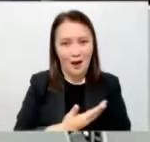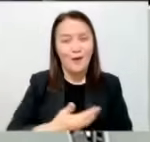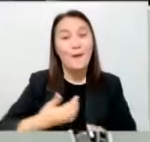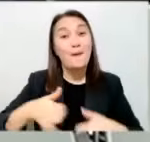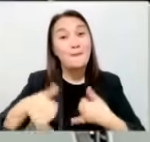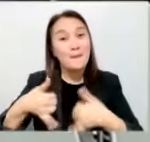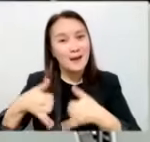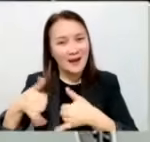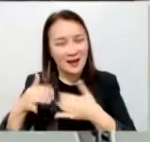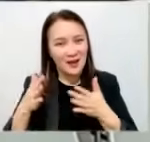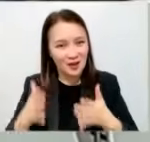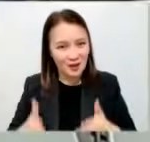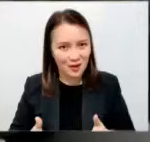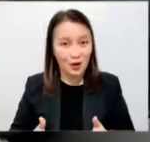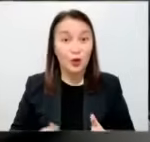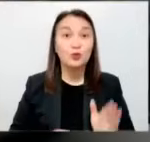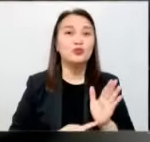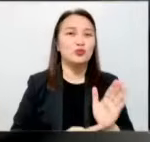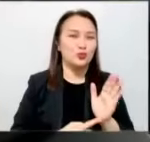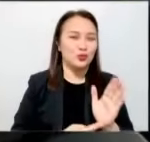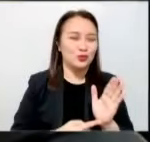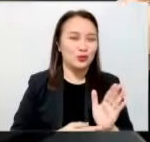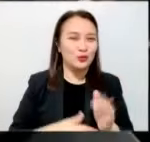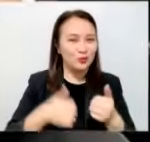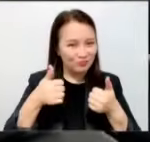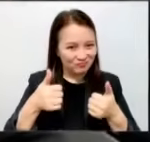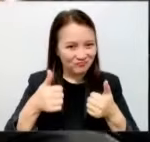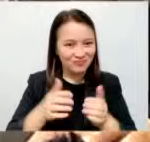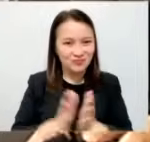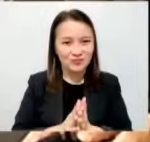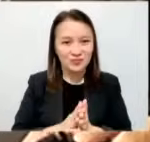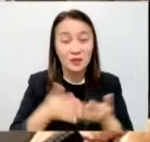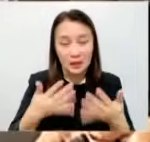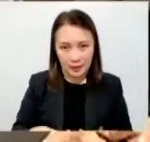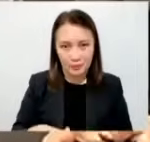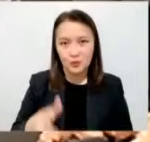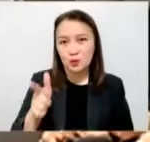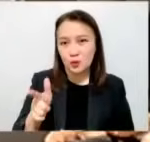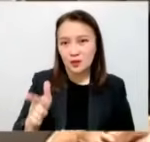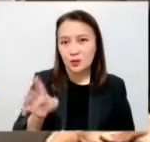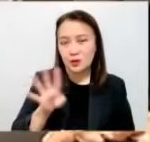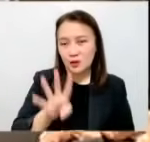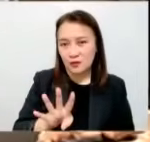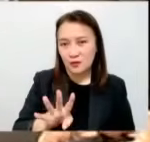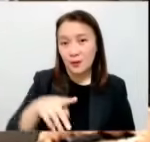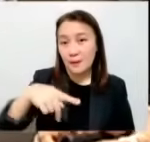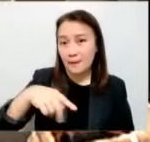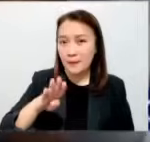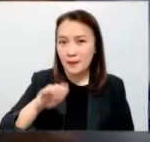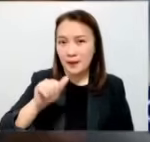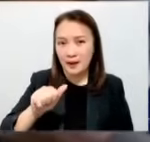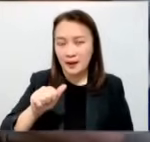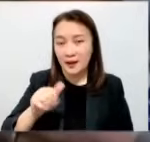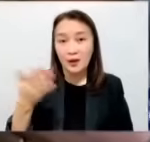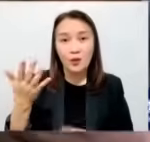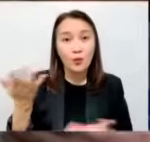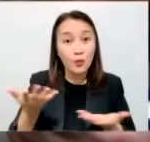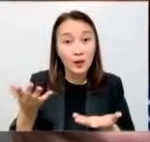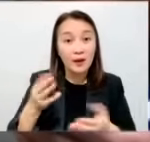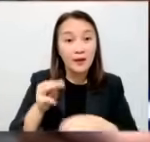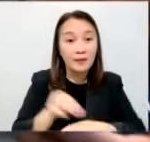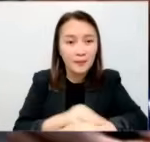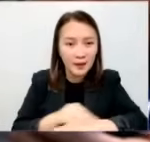namang magpapakitang gilas sa PBA matapos ang 2024 PBA rookie draft sa Makati City.